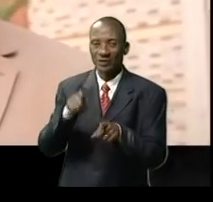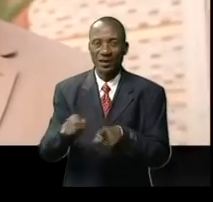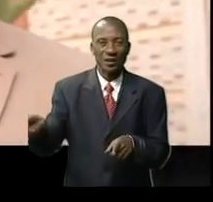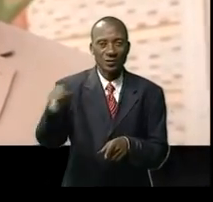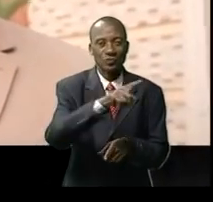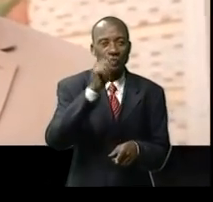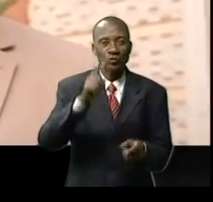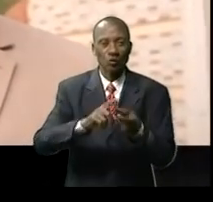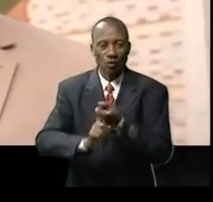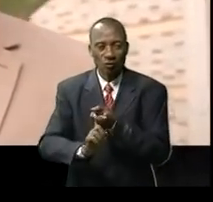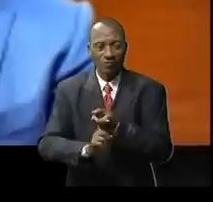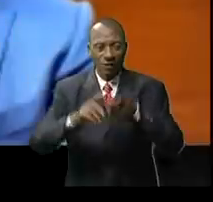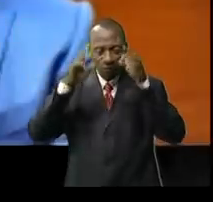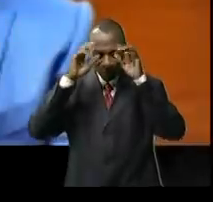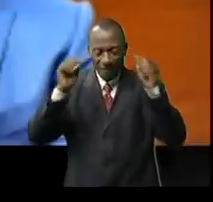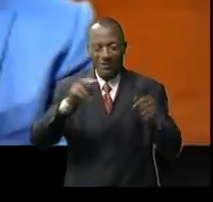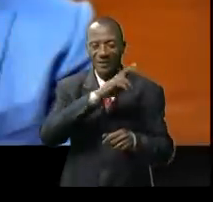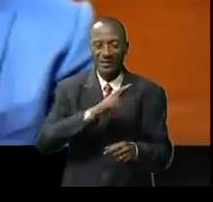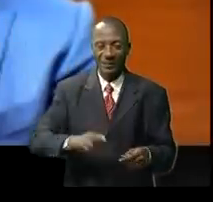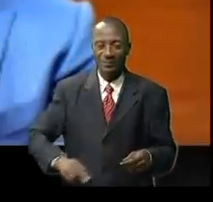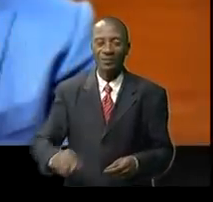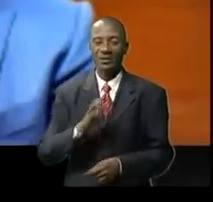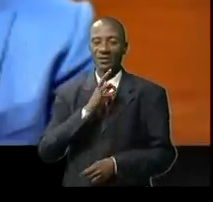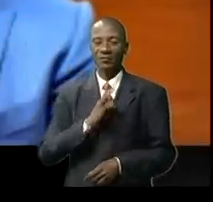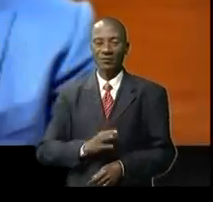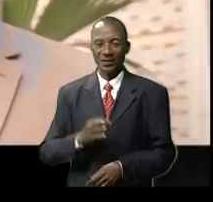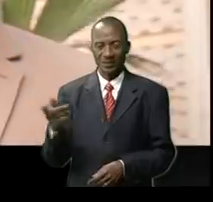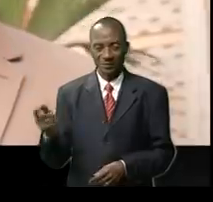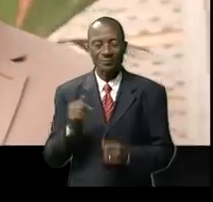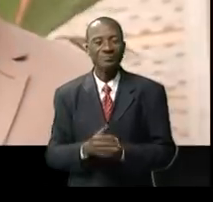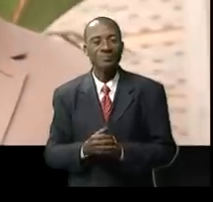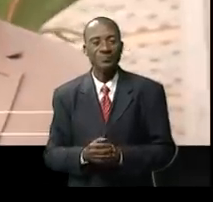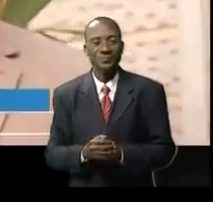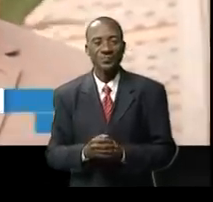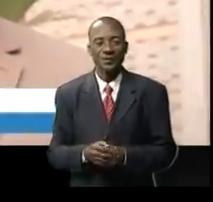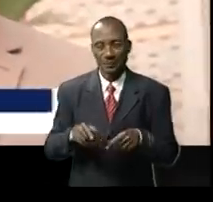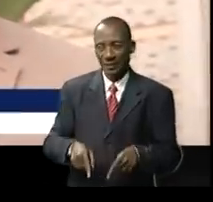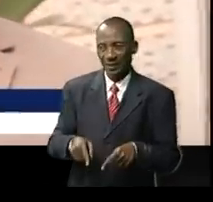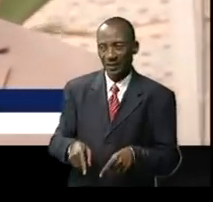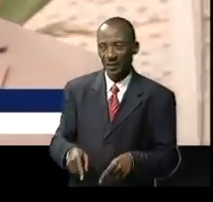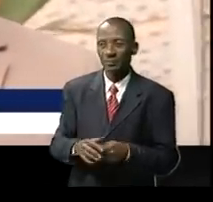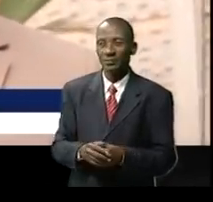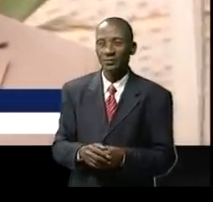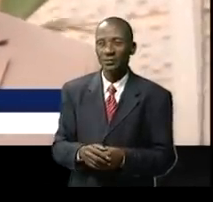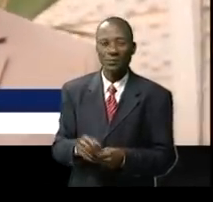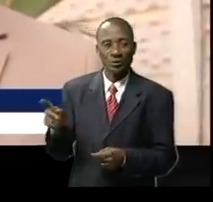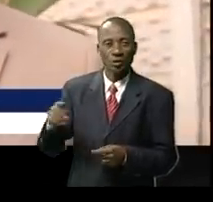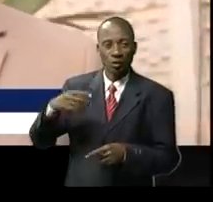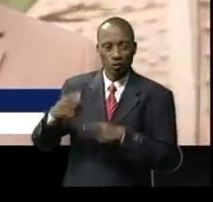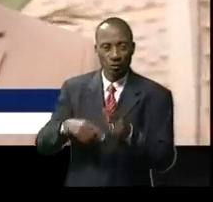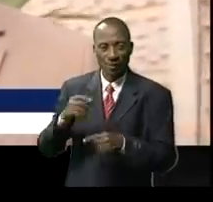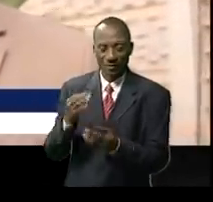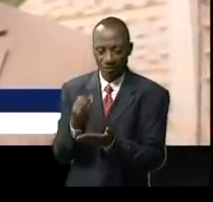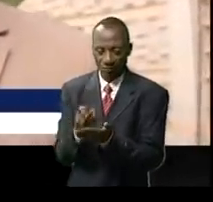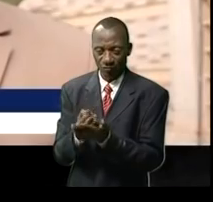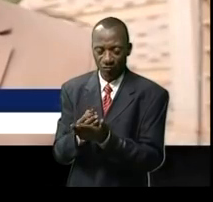République, Félix Antoine Tshisekedi Tshilombo. En commençant maintenant là à envoyer des fonds d'investissement dans la